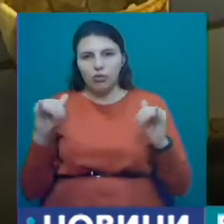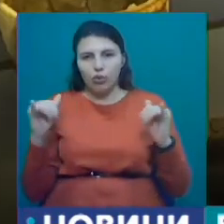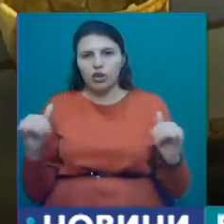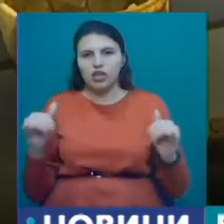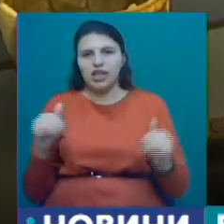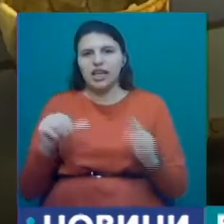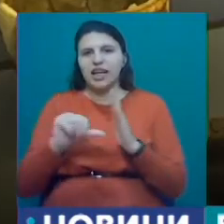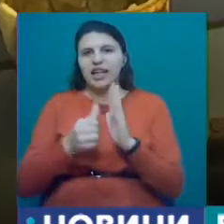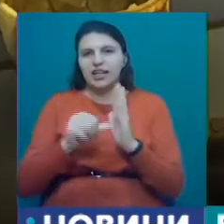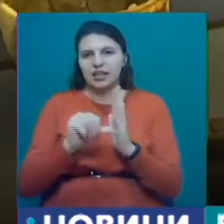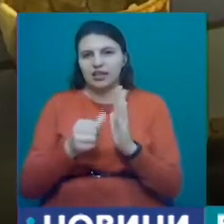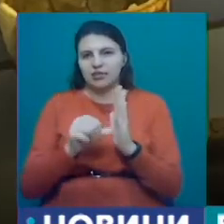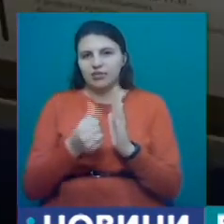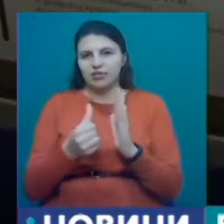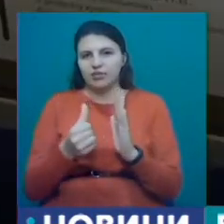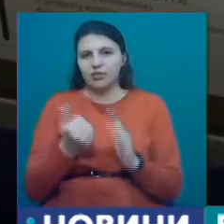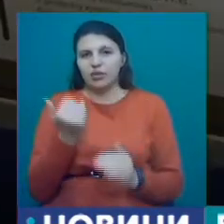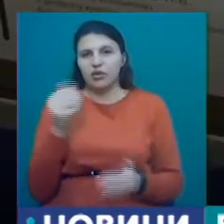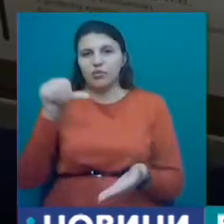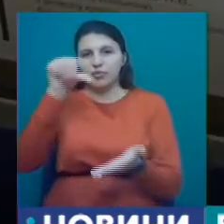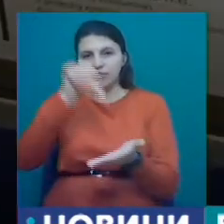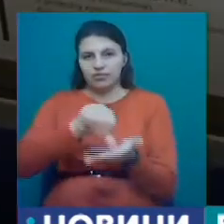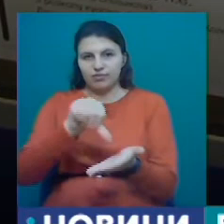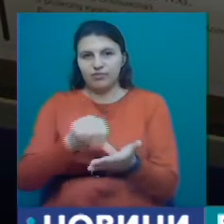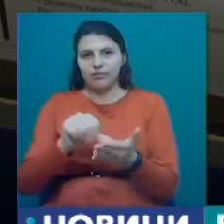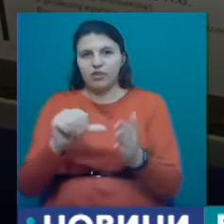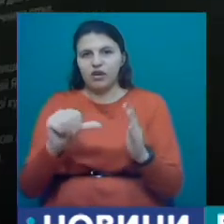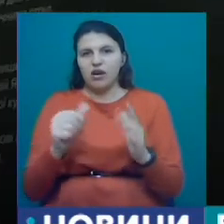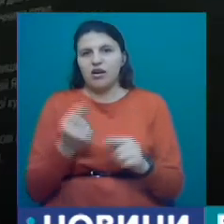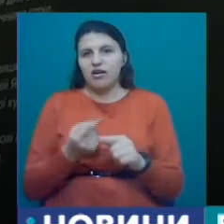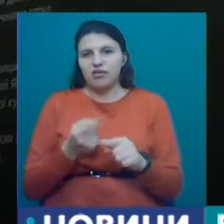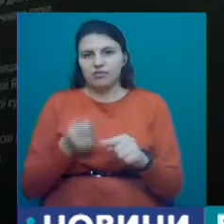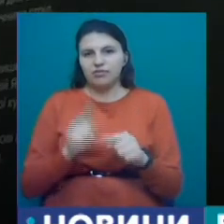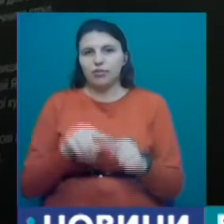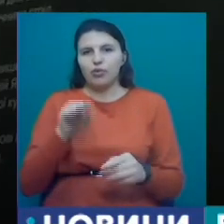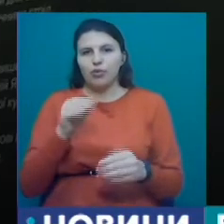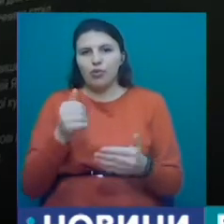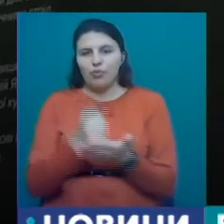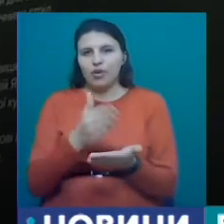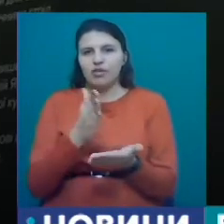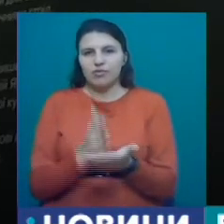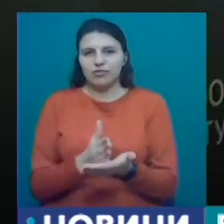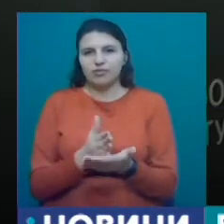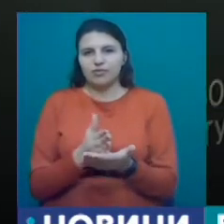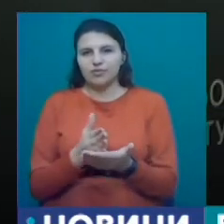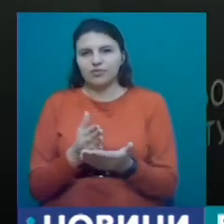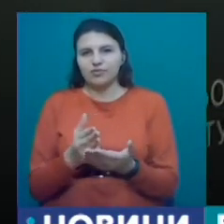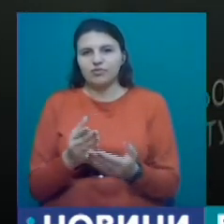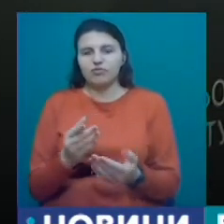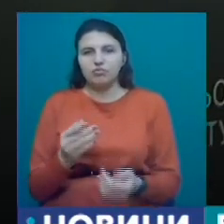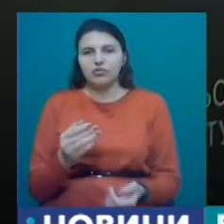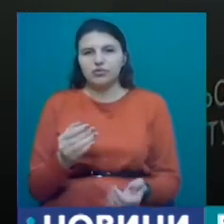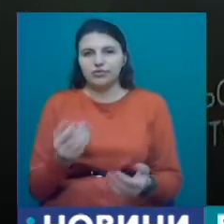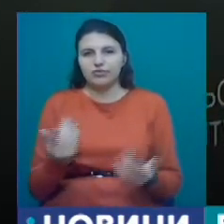глины. Серед представлених експонатів – сучасні макети та старовинні предмети побуту. Інформація про них написана на стендах